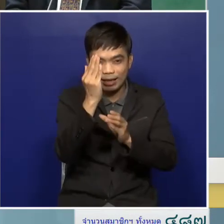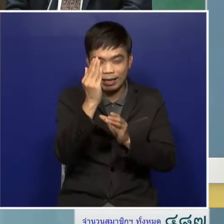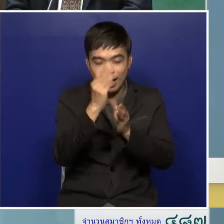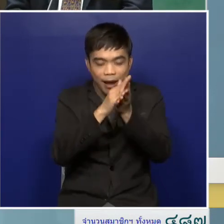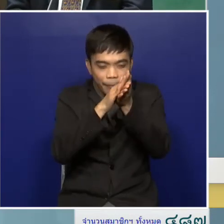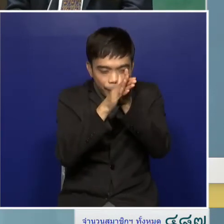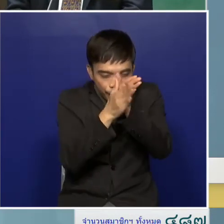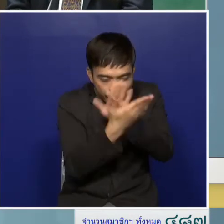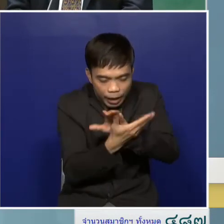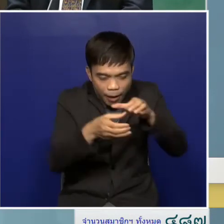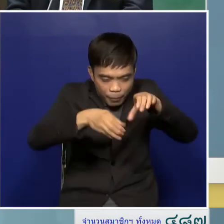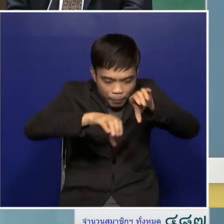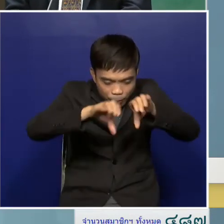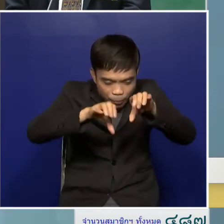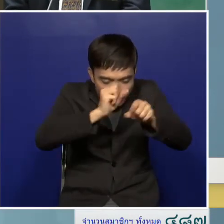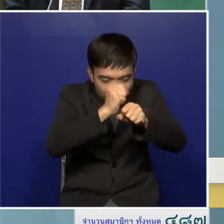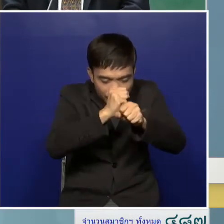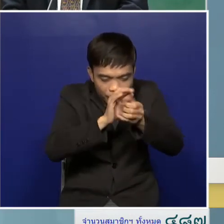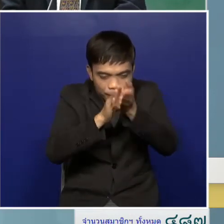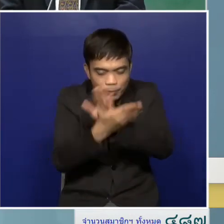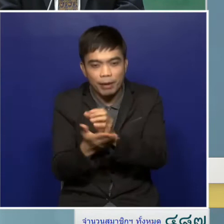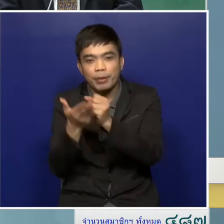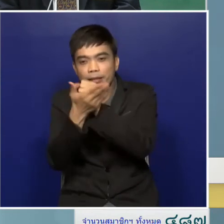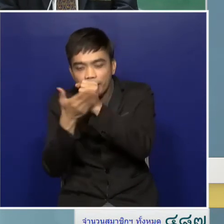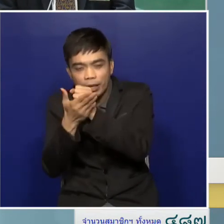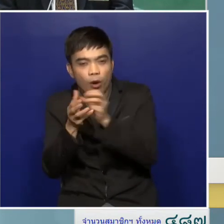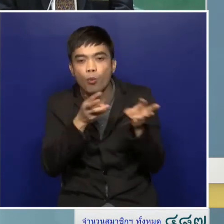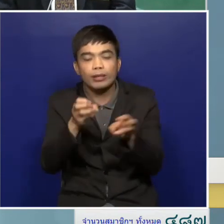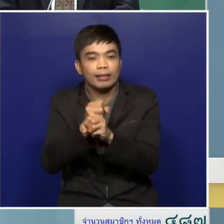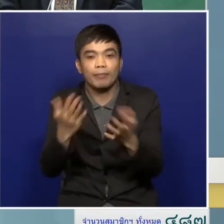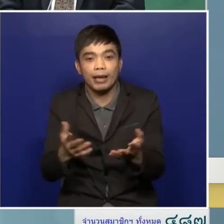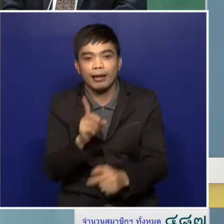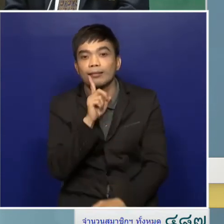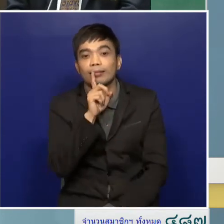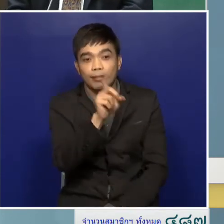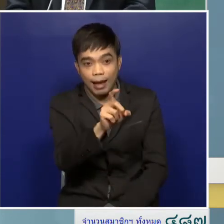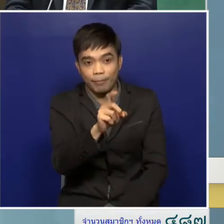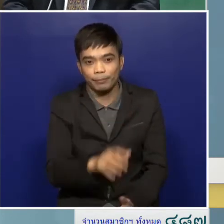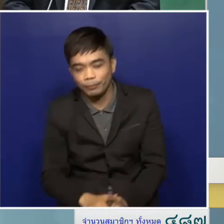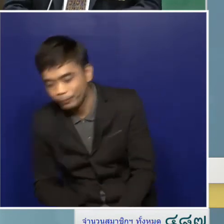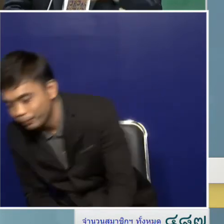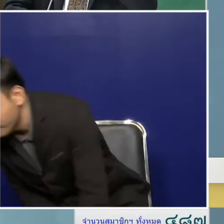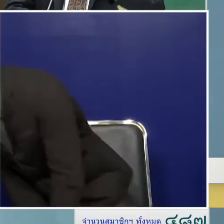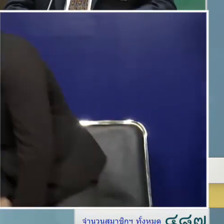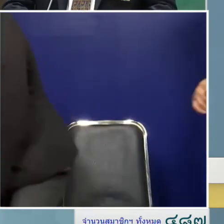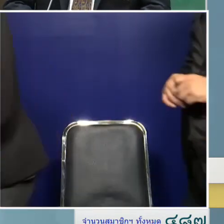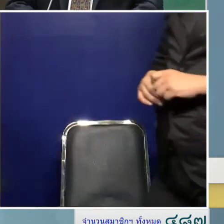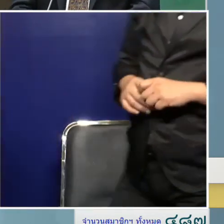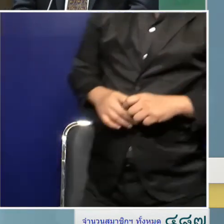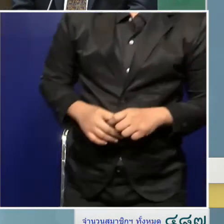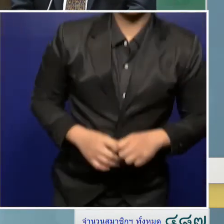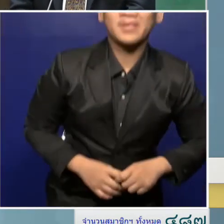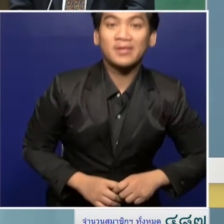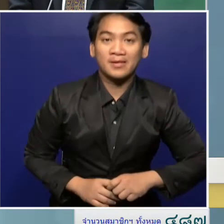ของพูดกับส้อมมาเป็นส่วนผสมของยาเสพติดอย่างไรนะครับประเด็นที่สามประเด็นในประเด็นสุดท้ายนะครับเพราะว่าเวลาแบบน้อย